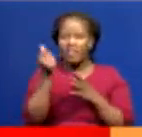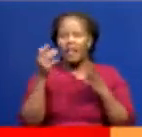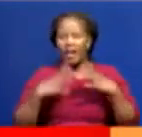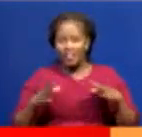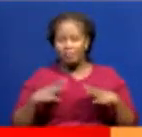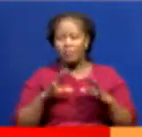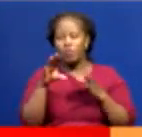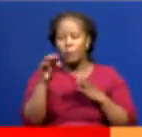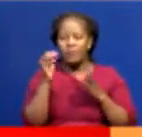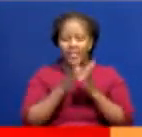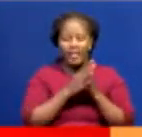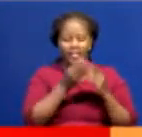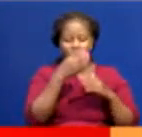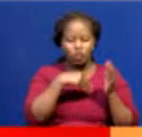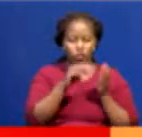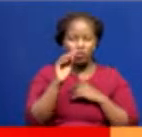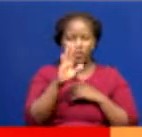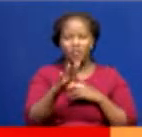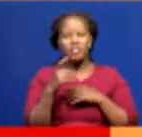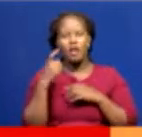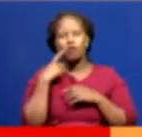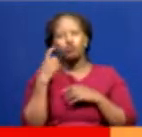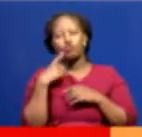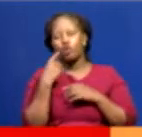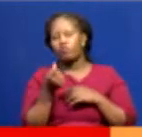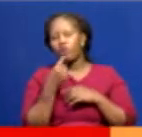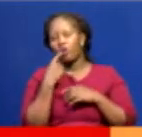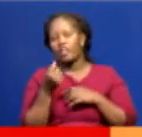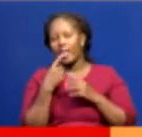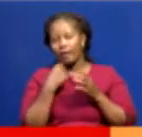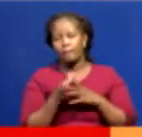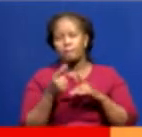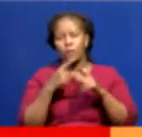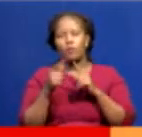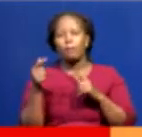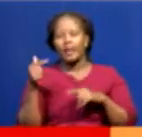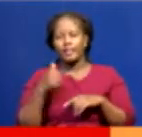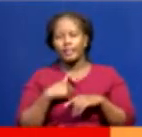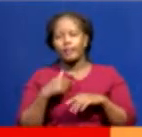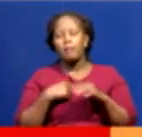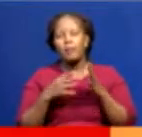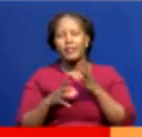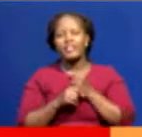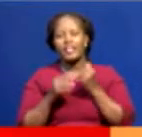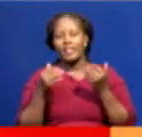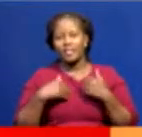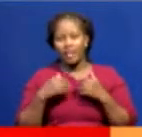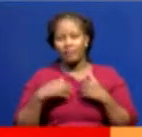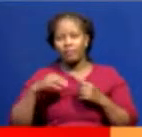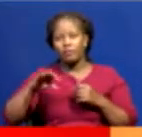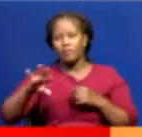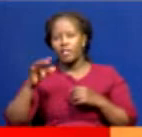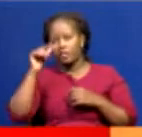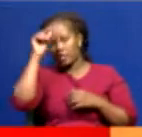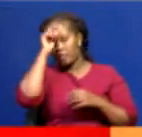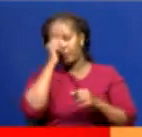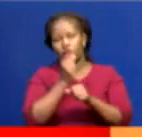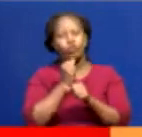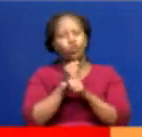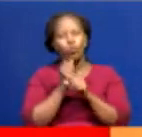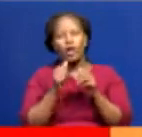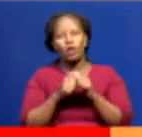wameuza kwa makemist zao, na wengi wako na makemist zao. Lakini niko na imani kwamba county government itafanya kazi nzuri